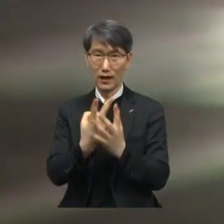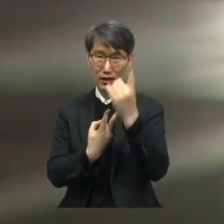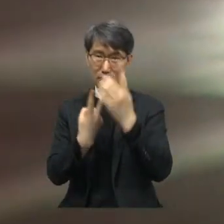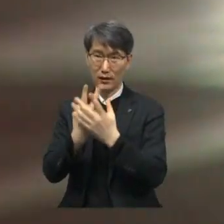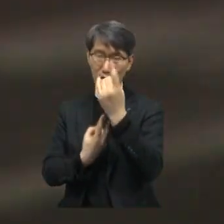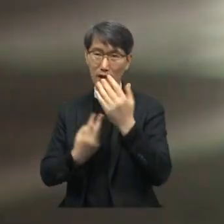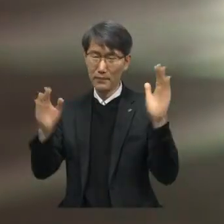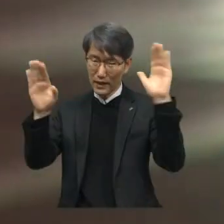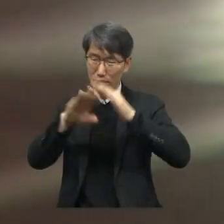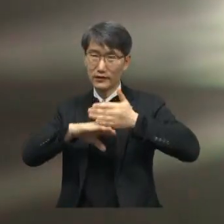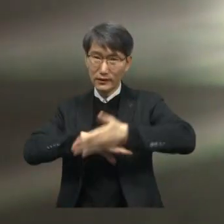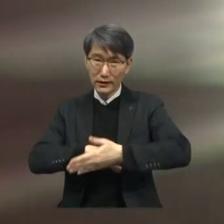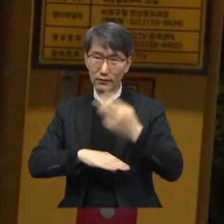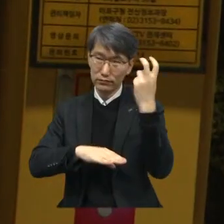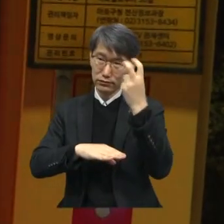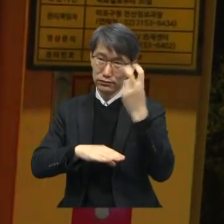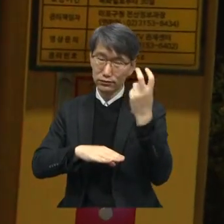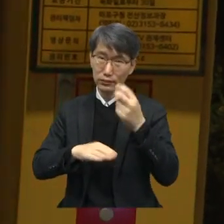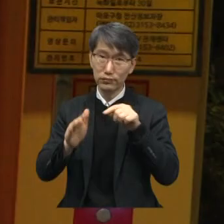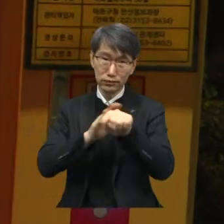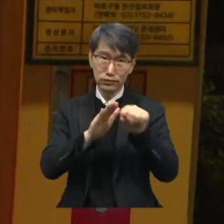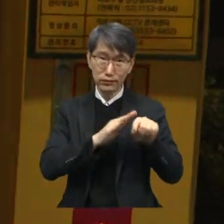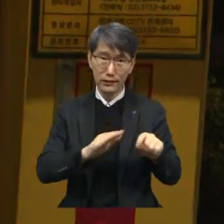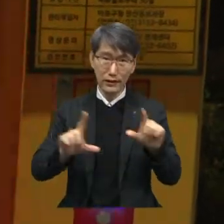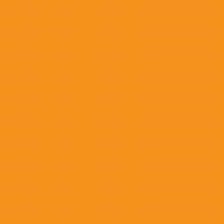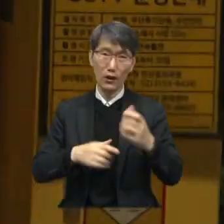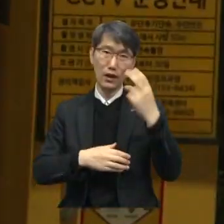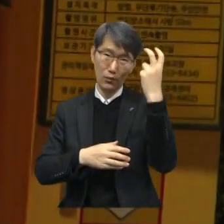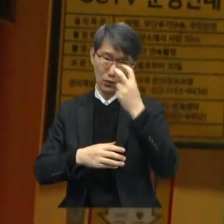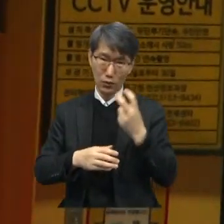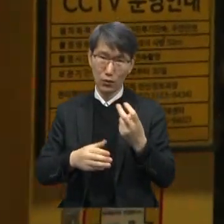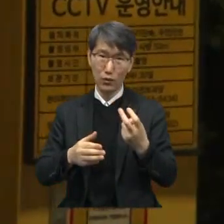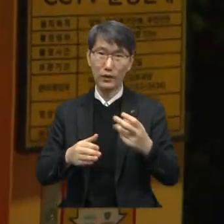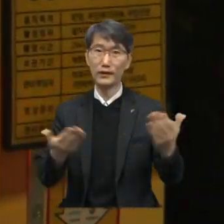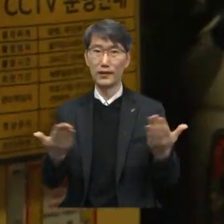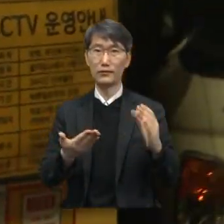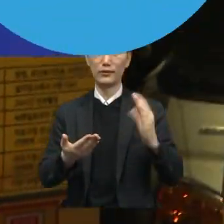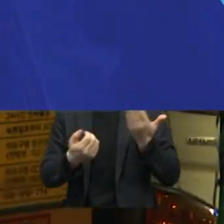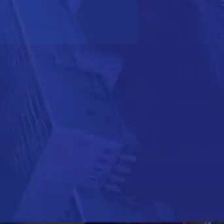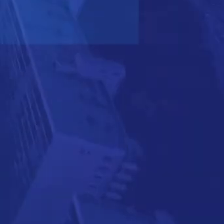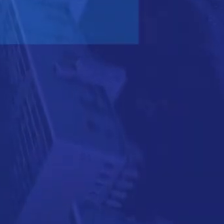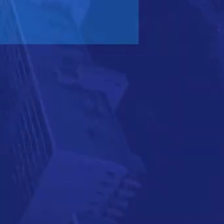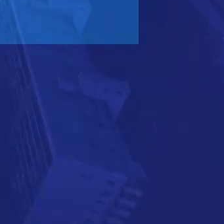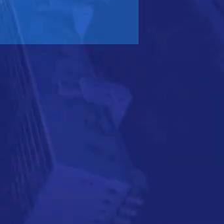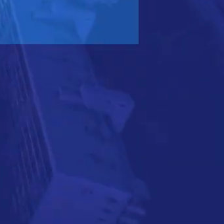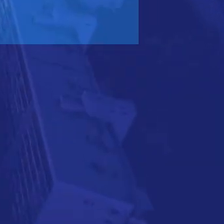심야 시간 내 방범 순찰과 주민 생활 보호 등을 펼치는 사업입니다.